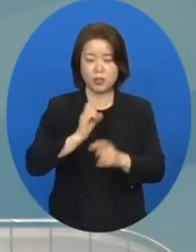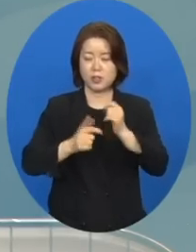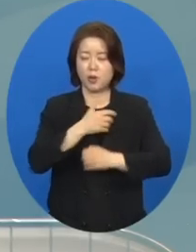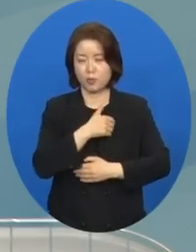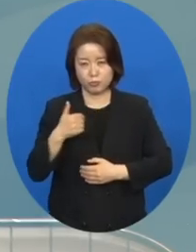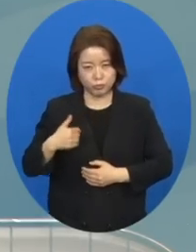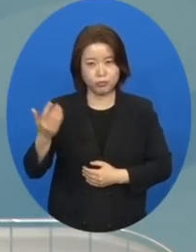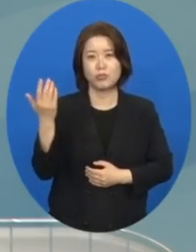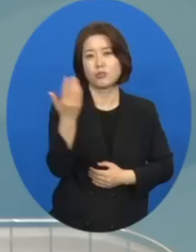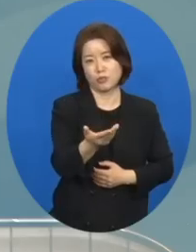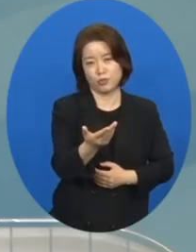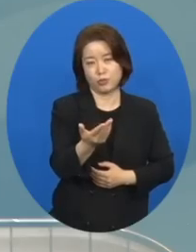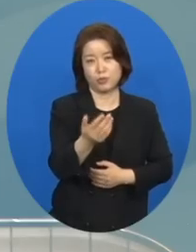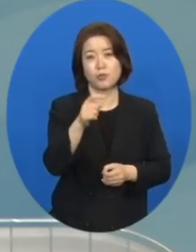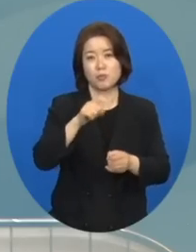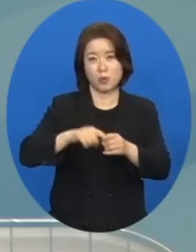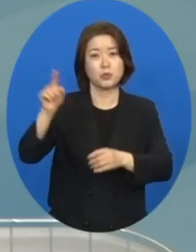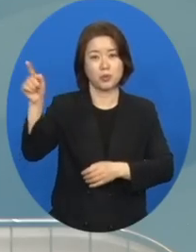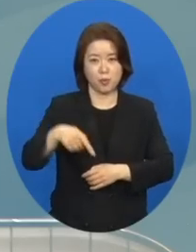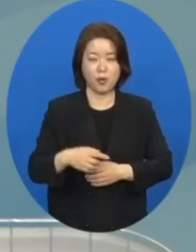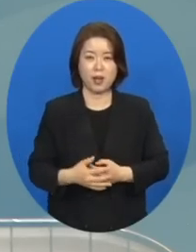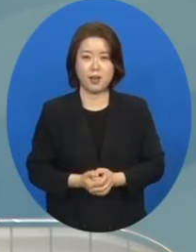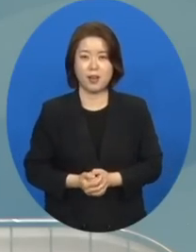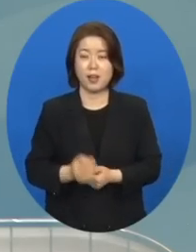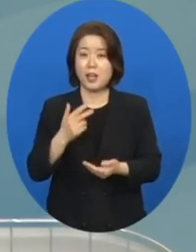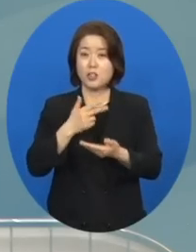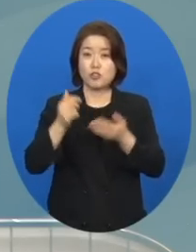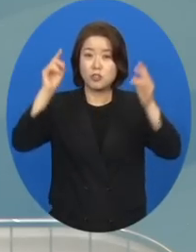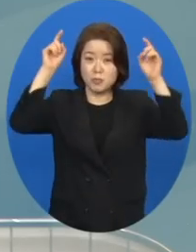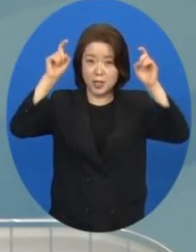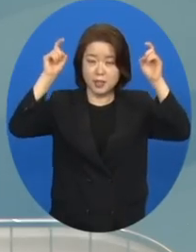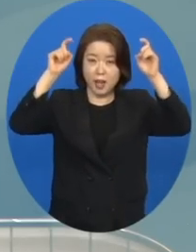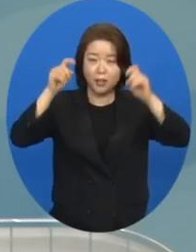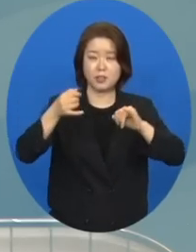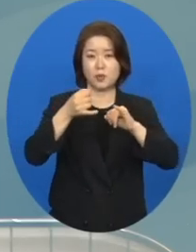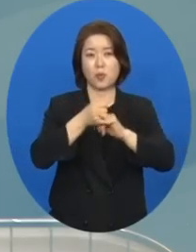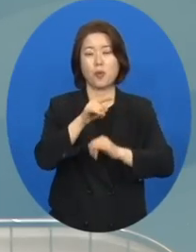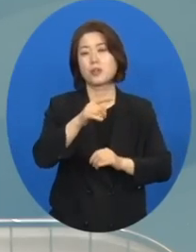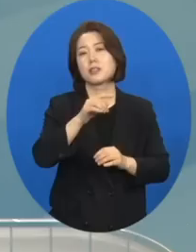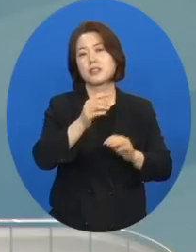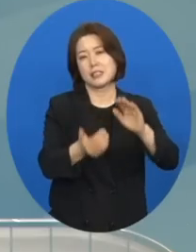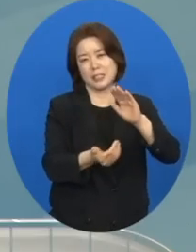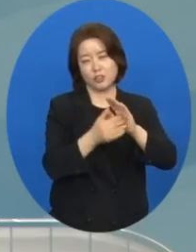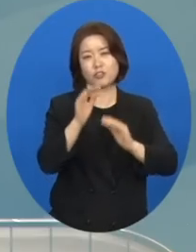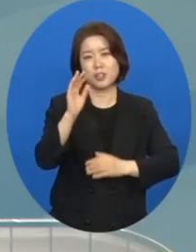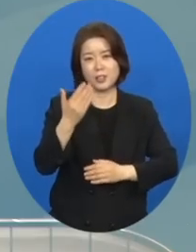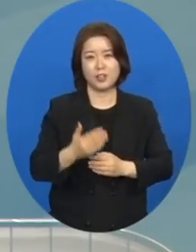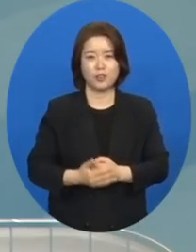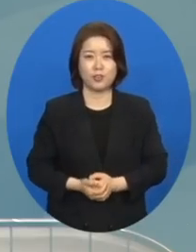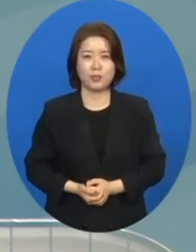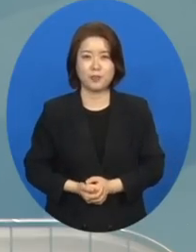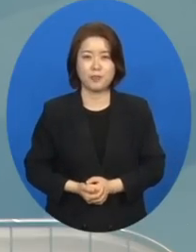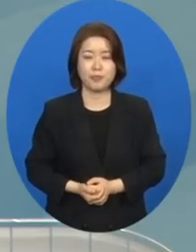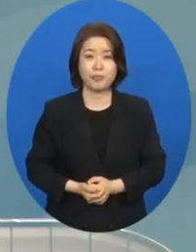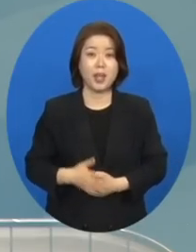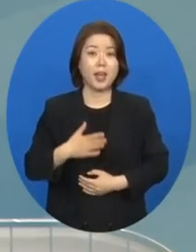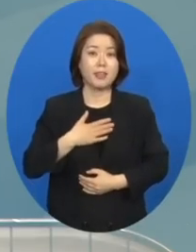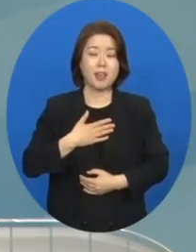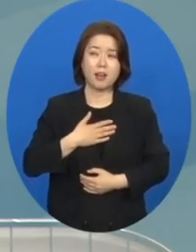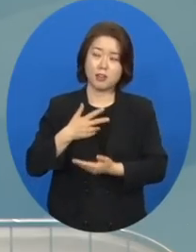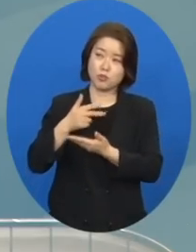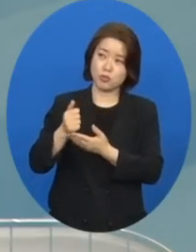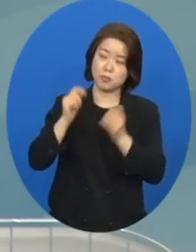넘치게 하려고 하는 것이다 주님의 양은 반드시 그 약속을 누르게 돼요 그래서 중요한 것은 내가 주님의 양